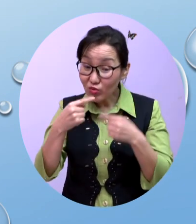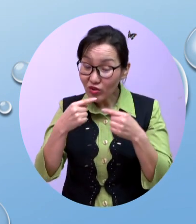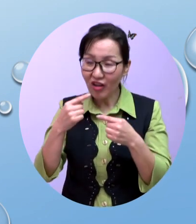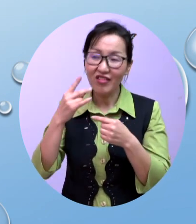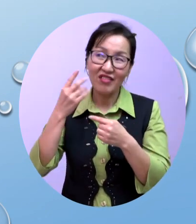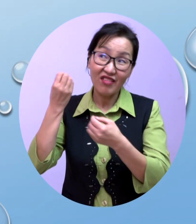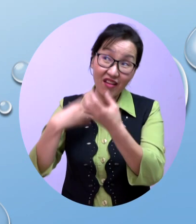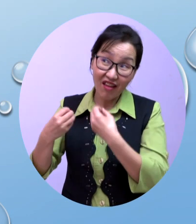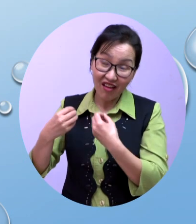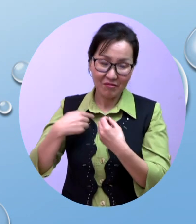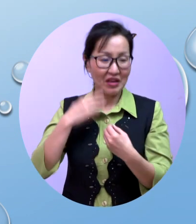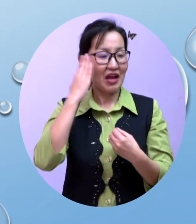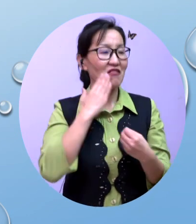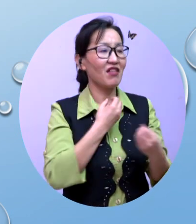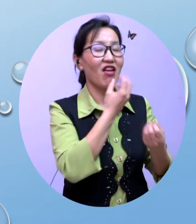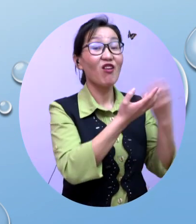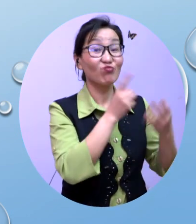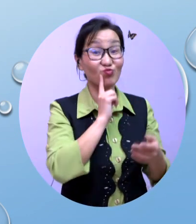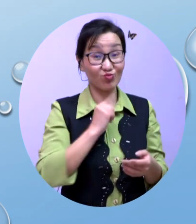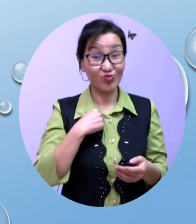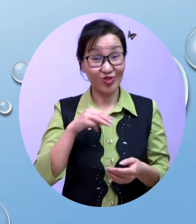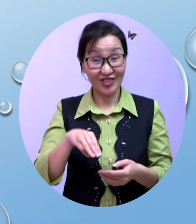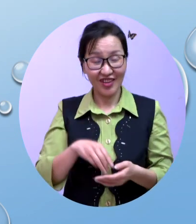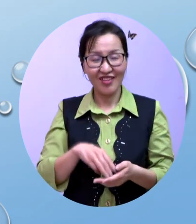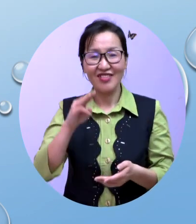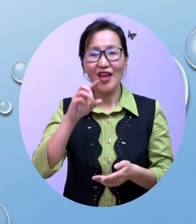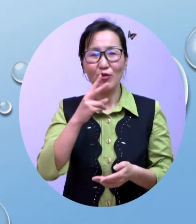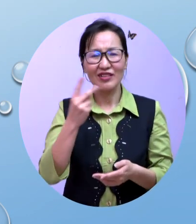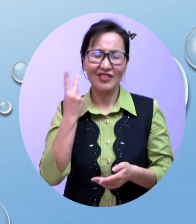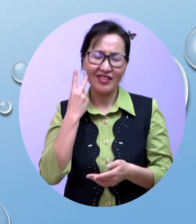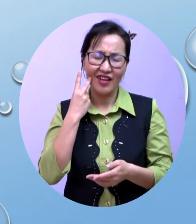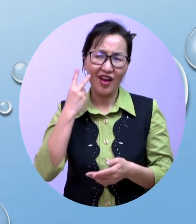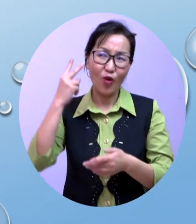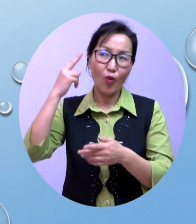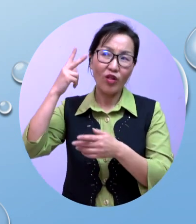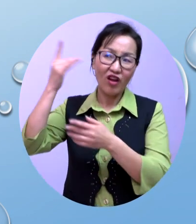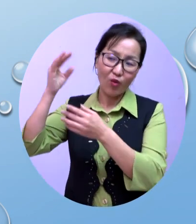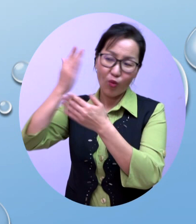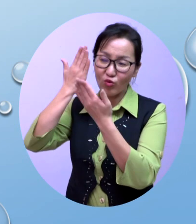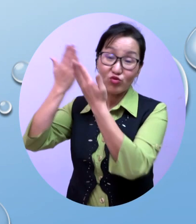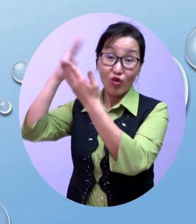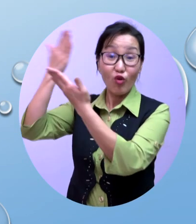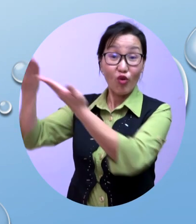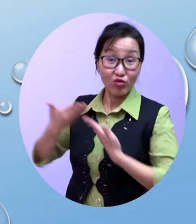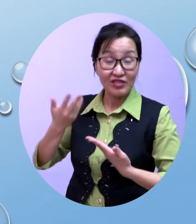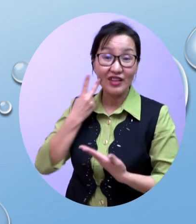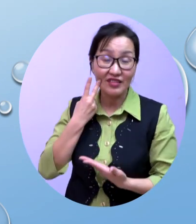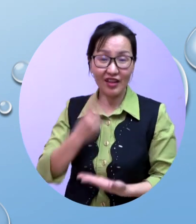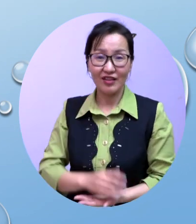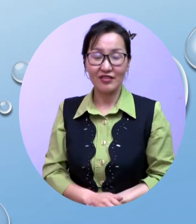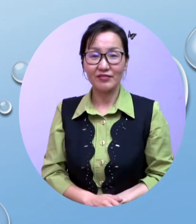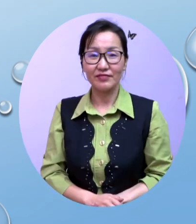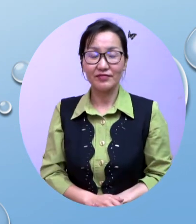аав ээж хоёртой нь ярих дуртай. Бас тэмүүлэнд байнга үлгэр уншиж өгдөг байв.